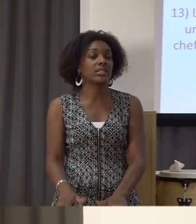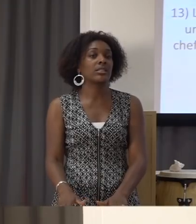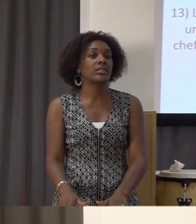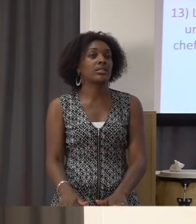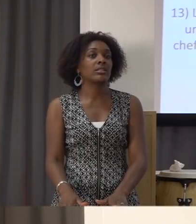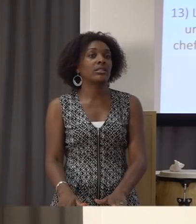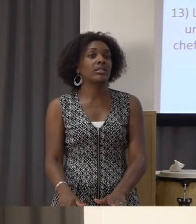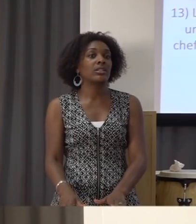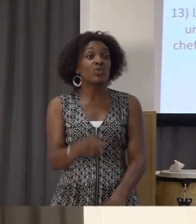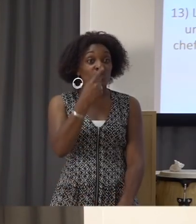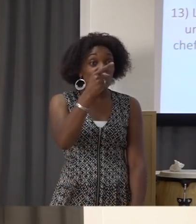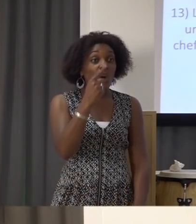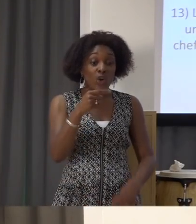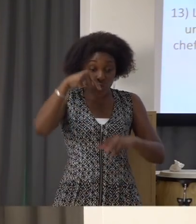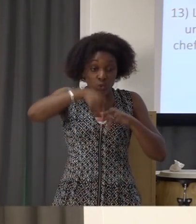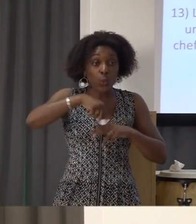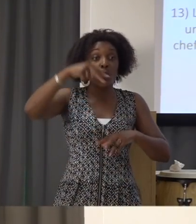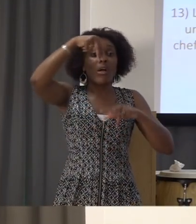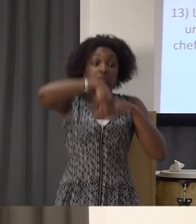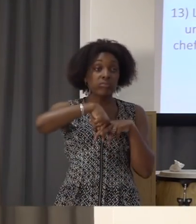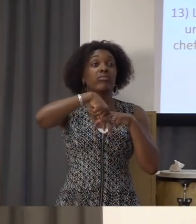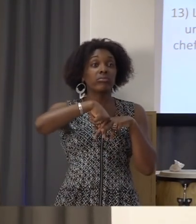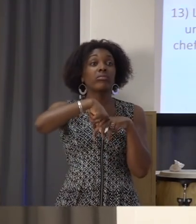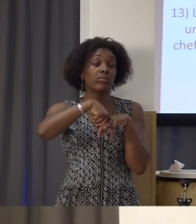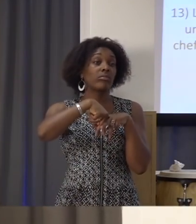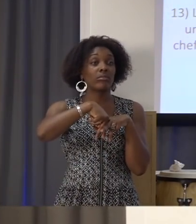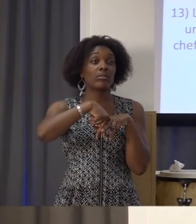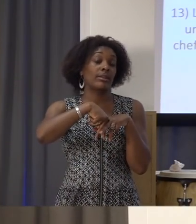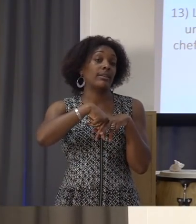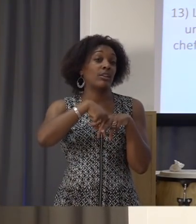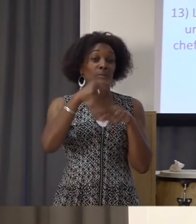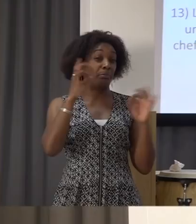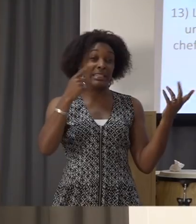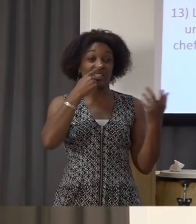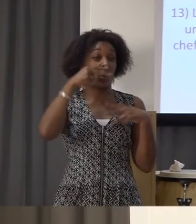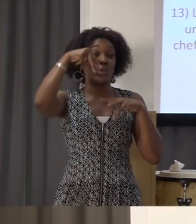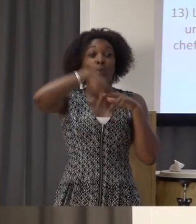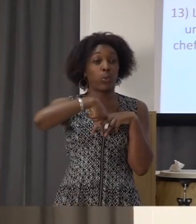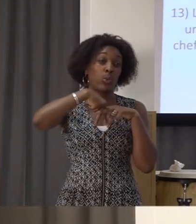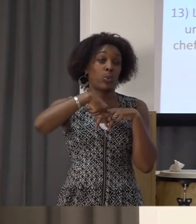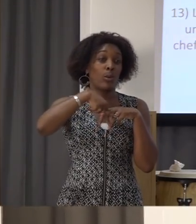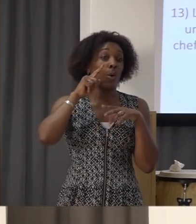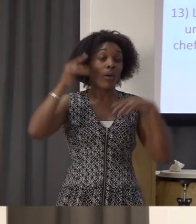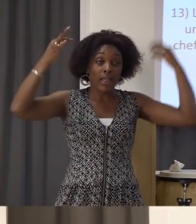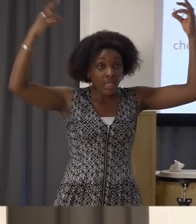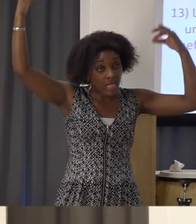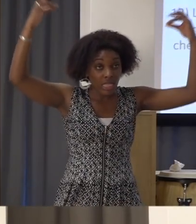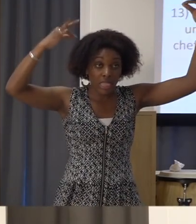Tu te sens dans un trou si tu es contrôlé par de telles divinités.